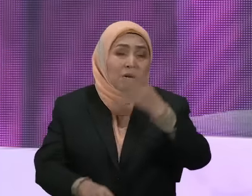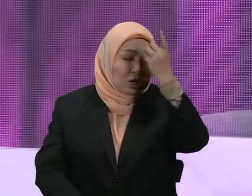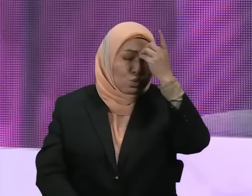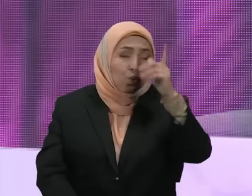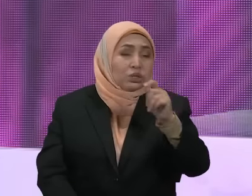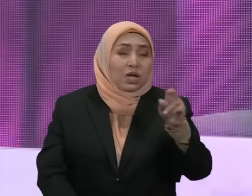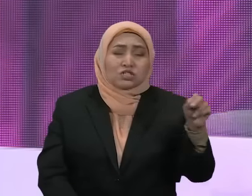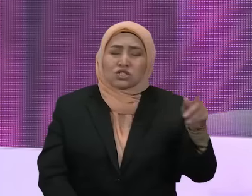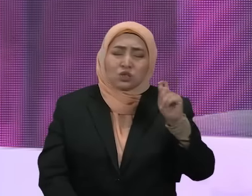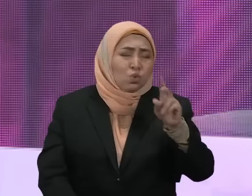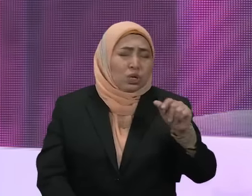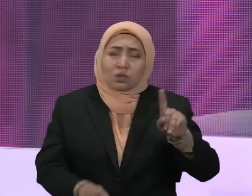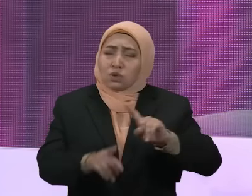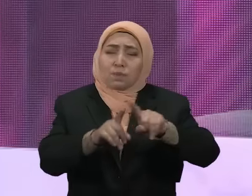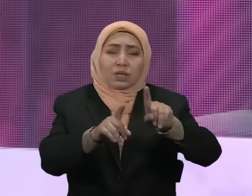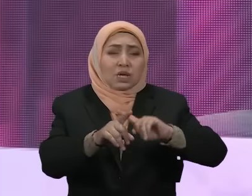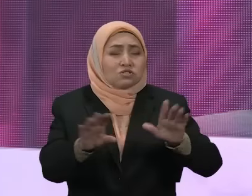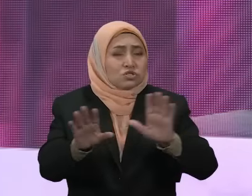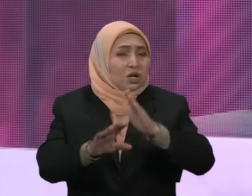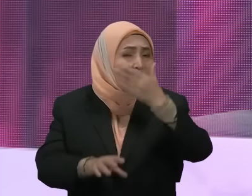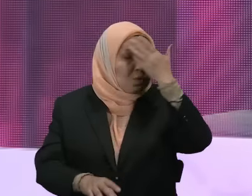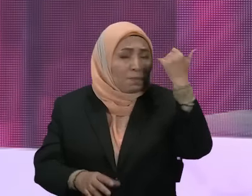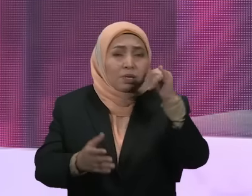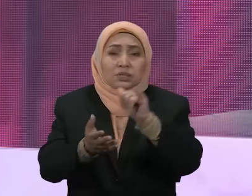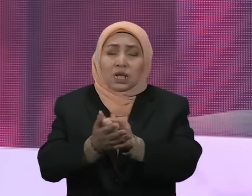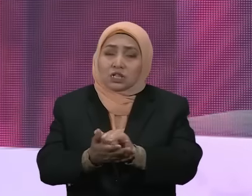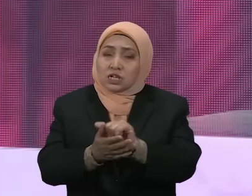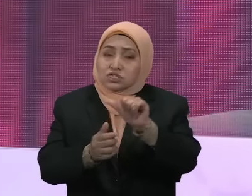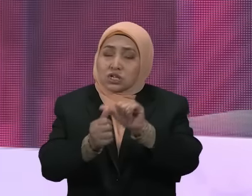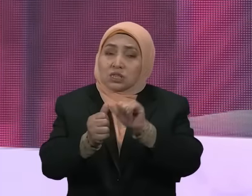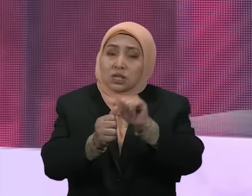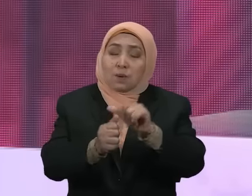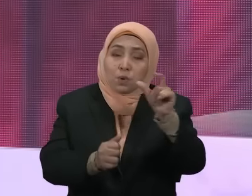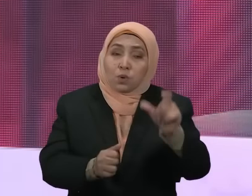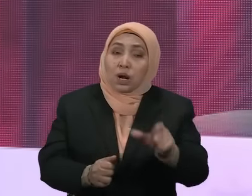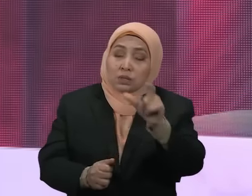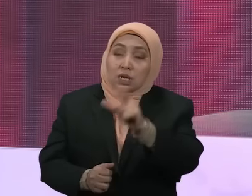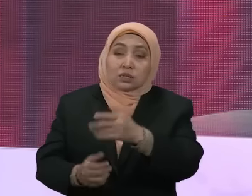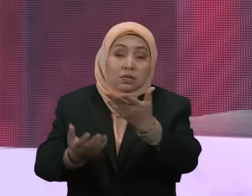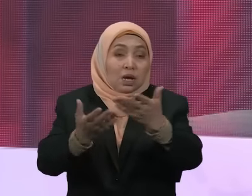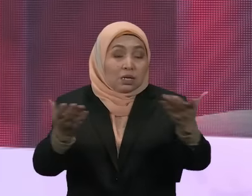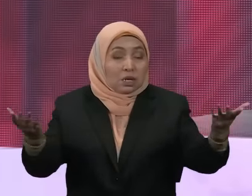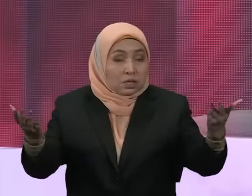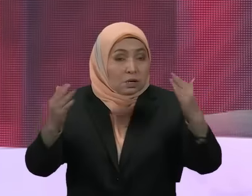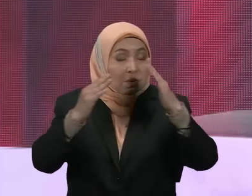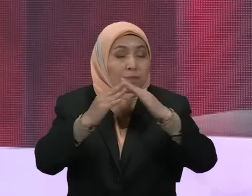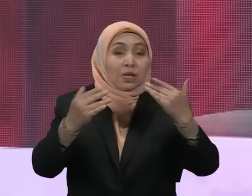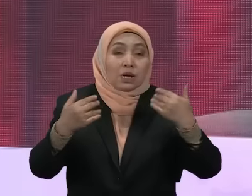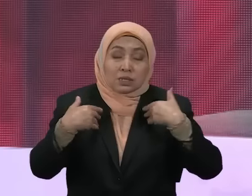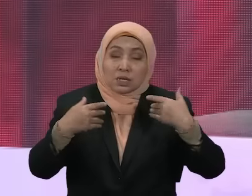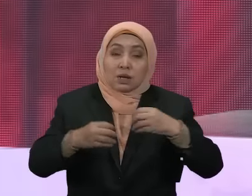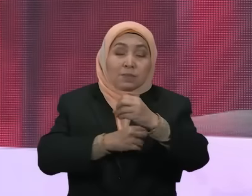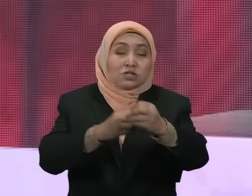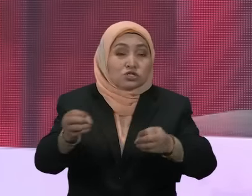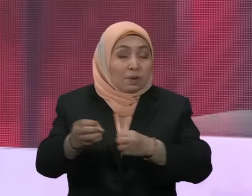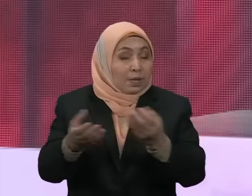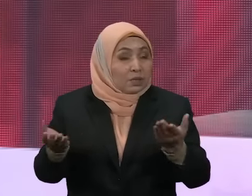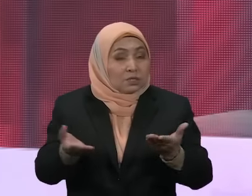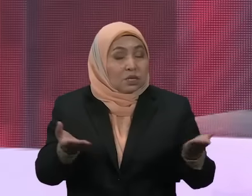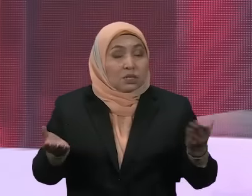Sri Tun ke apa sebagainya, jangan lupa bahawa setiap orang di kalangan tuan-tuan yang berada di rumah, yang berada di pejabat, di studio